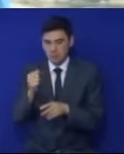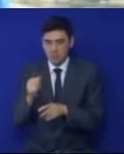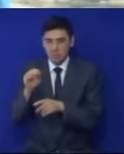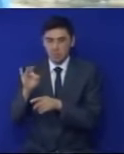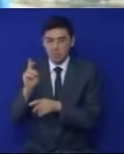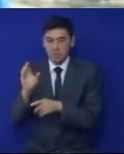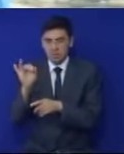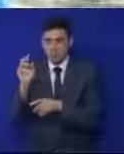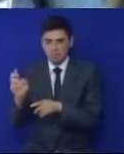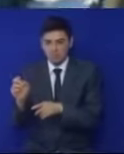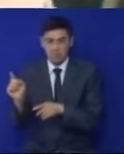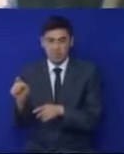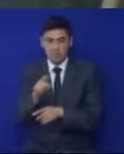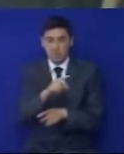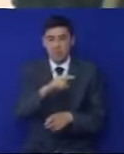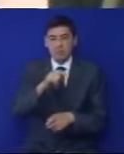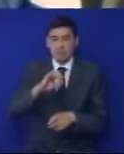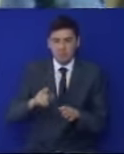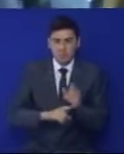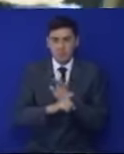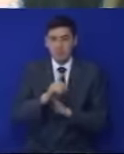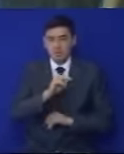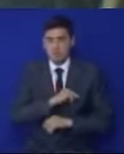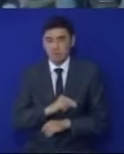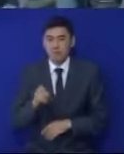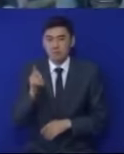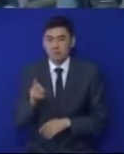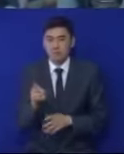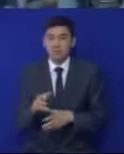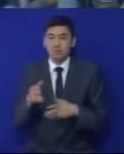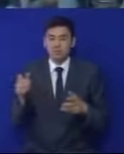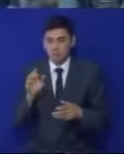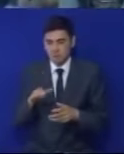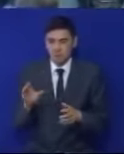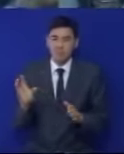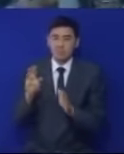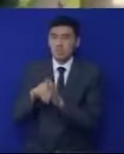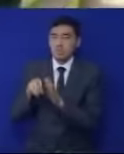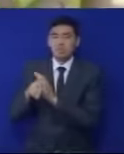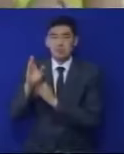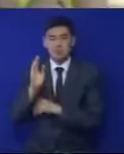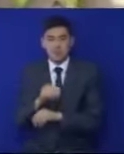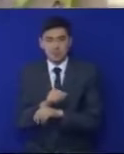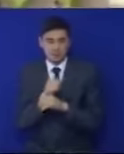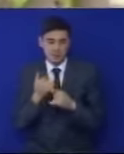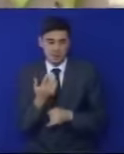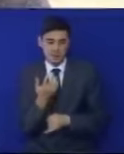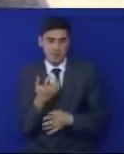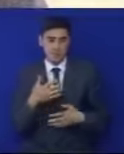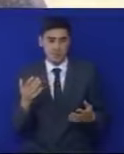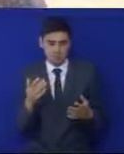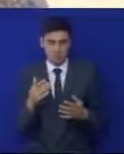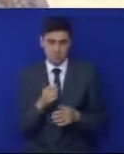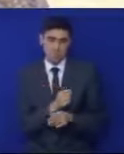жұмыстарын бастады. Жаз бойы бұл демалыс орындарында 2000-ға жуық бала тынығатын болады. Қазірде 500-дей бала демалуда.